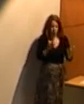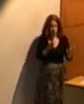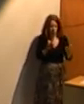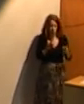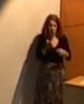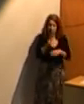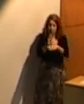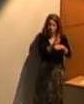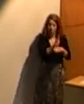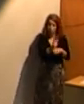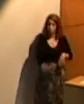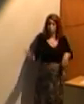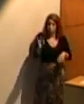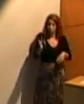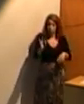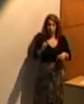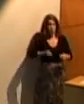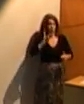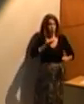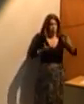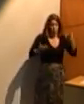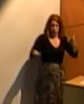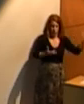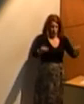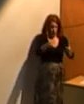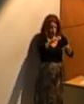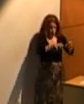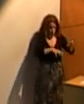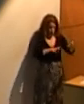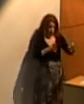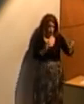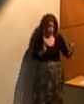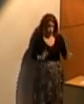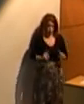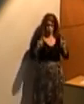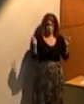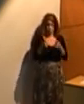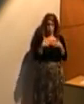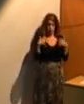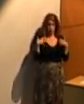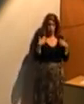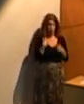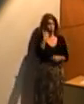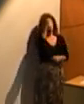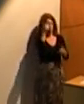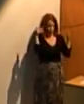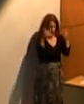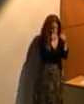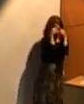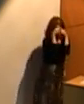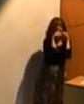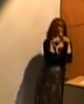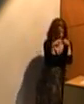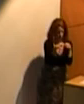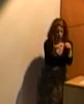des témoignages venant de toute la france aller vers cette orientation de où les scientifiques sont sont